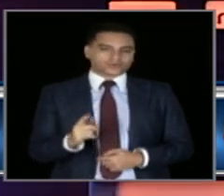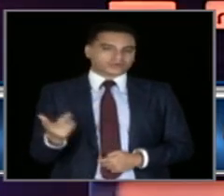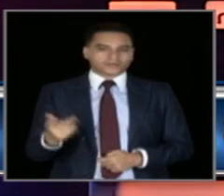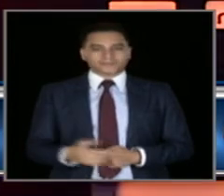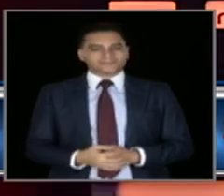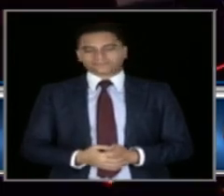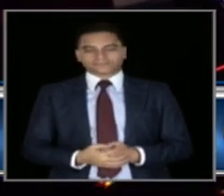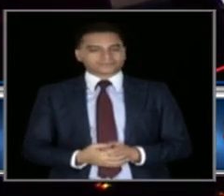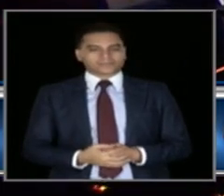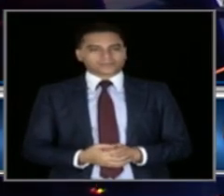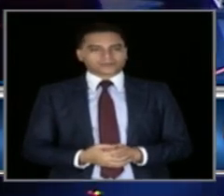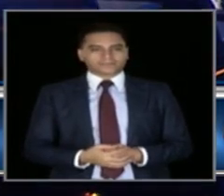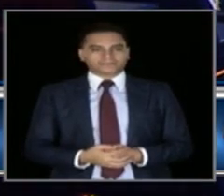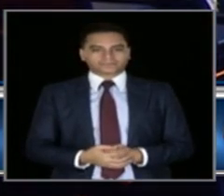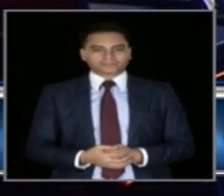خاطئة.